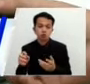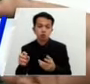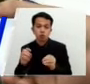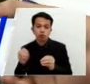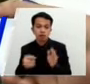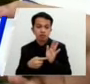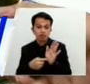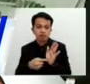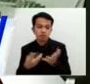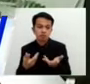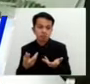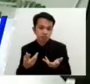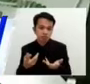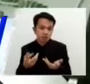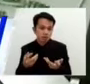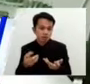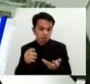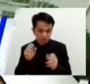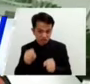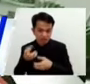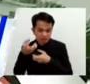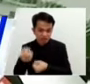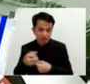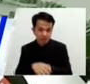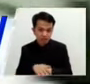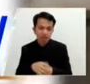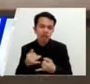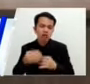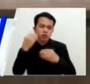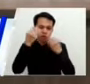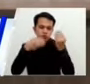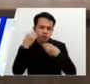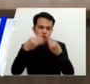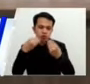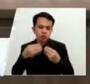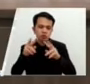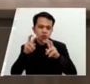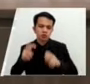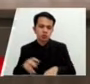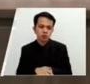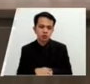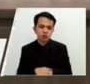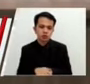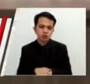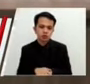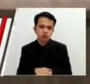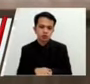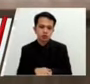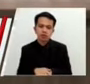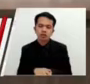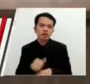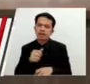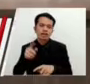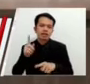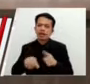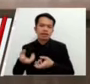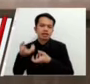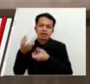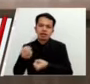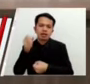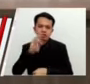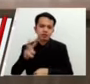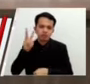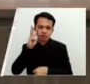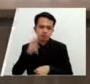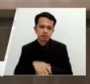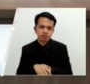mapipiling paniniwalaan? Ngayon nakakagulo pa lamang siya sa investigasyon. She will never be a credible witness involved in a textbook